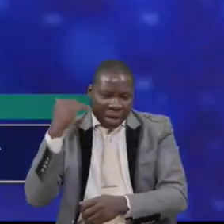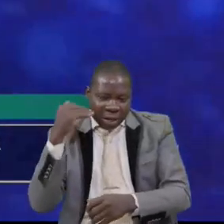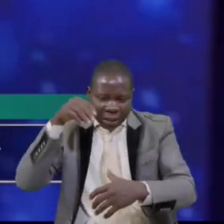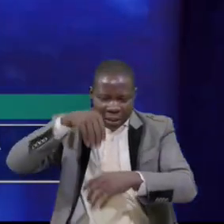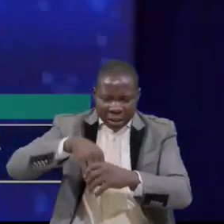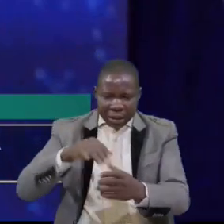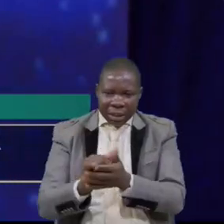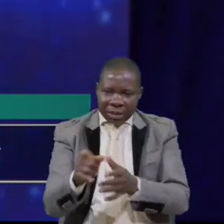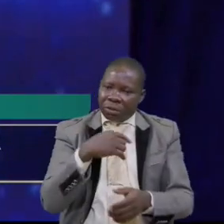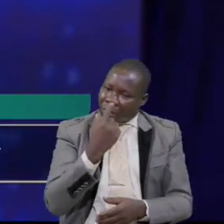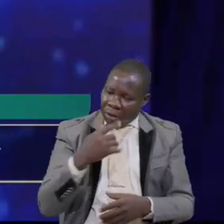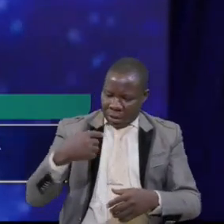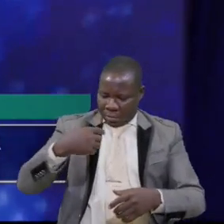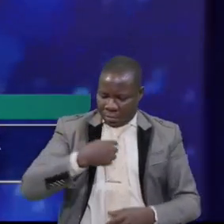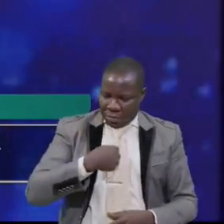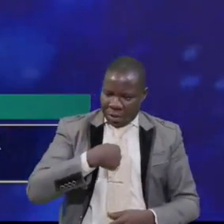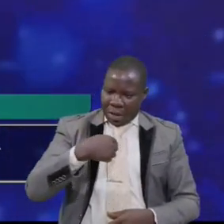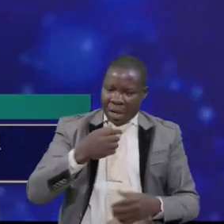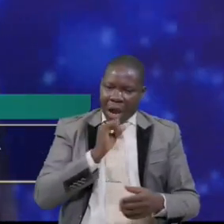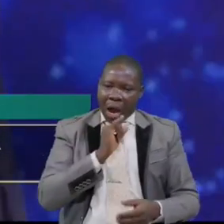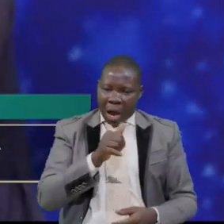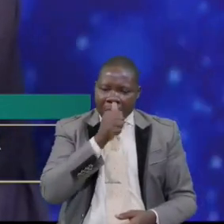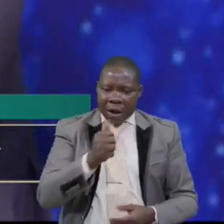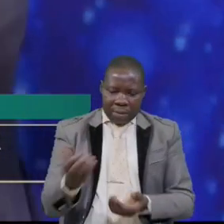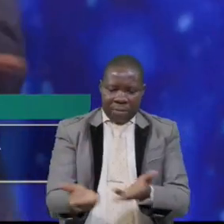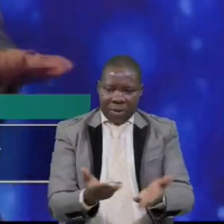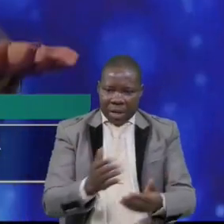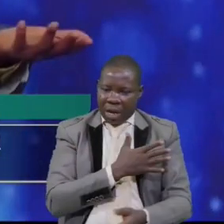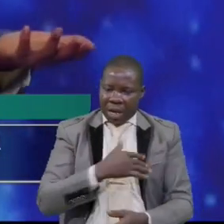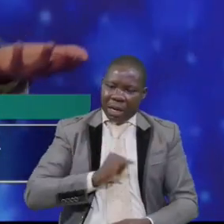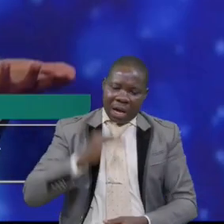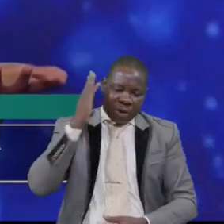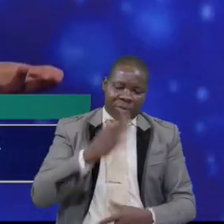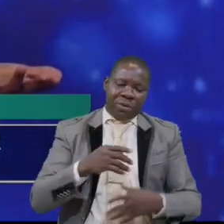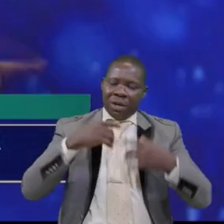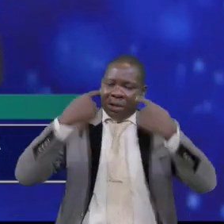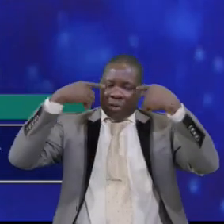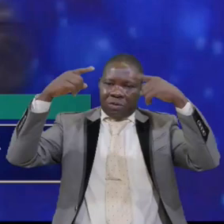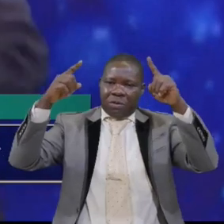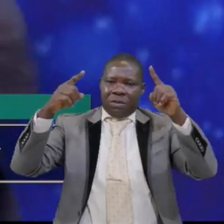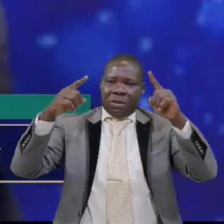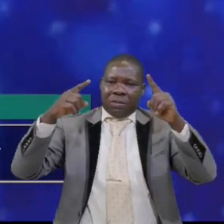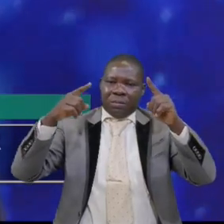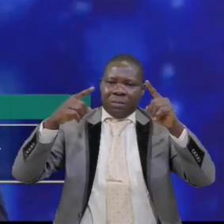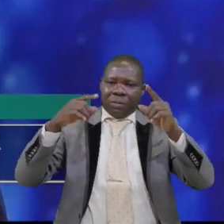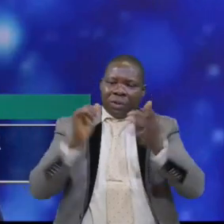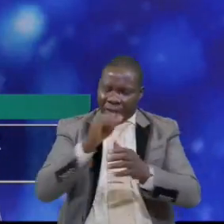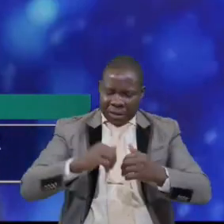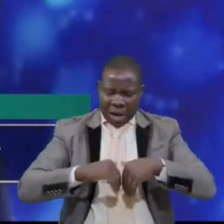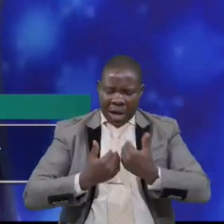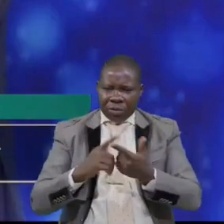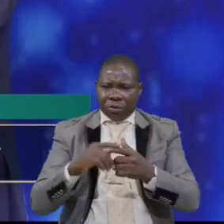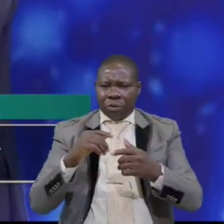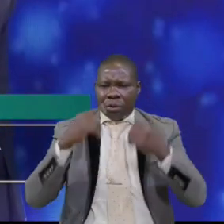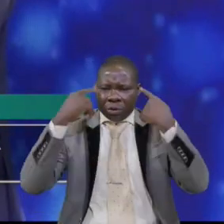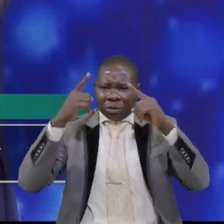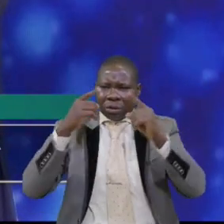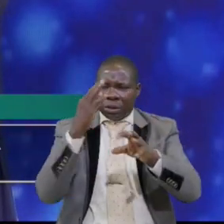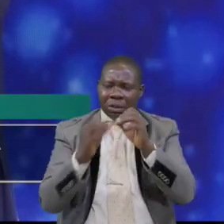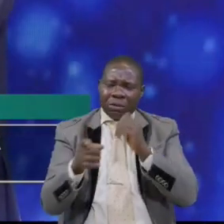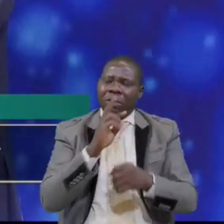là. Et je vais réussir. C'est comme ça nous réussissons. Mais si vous êtes